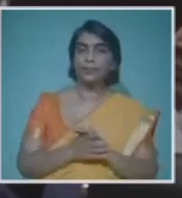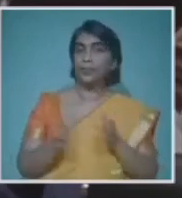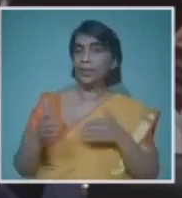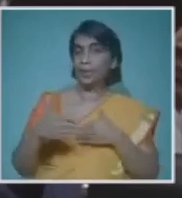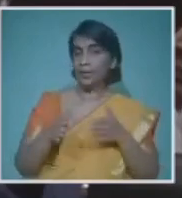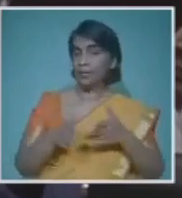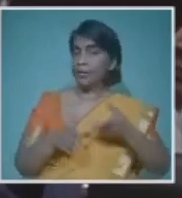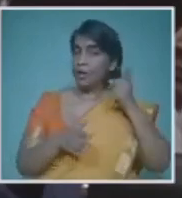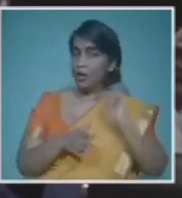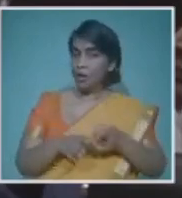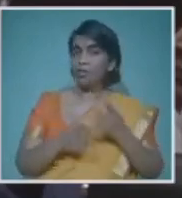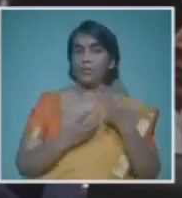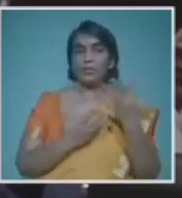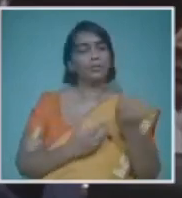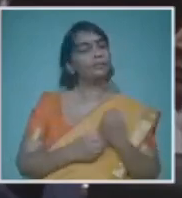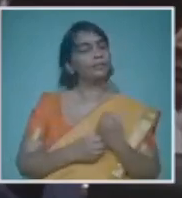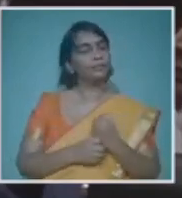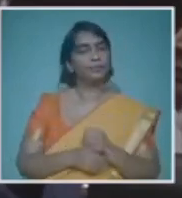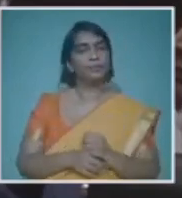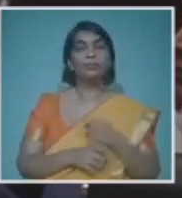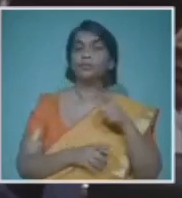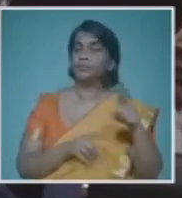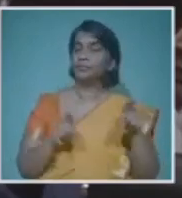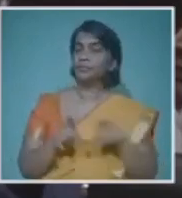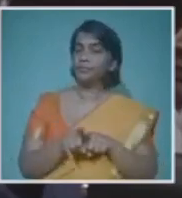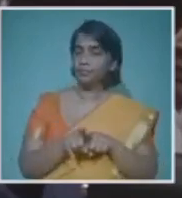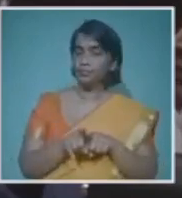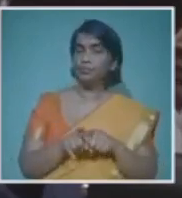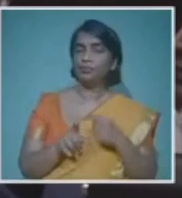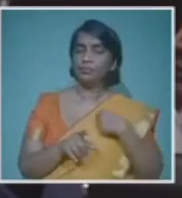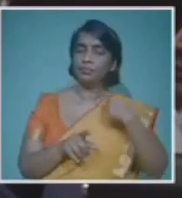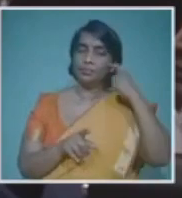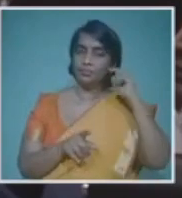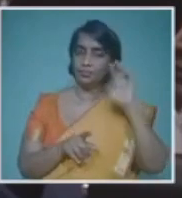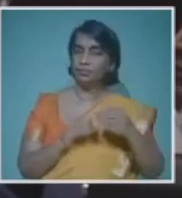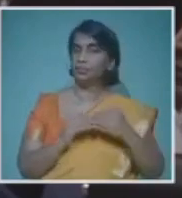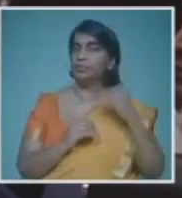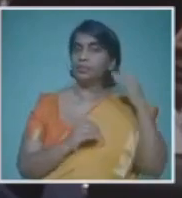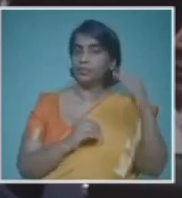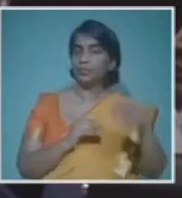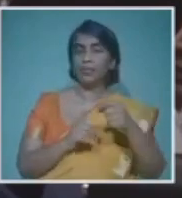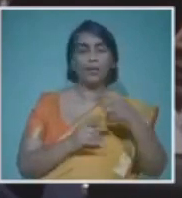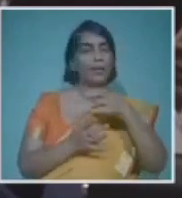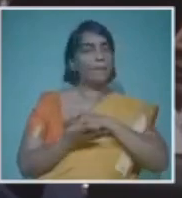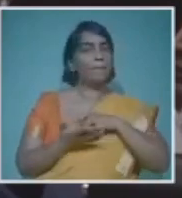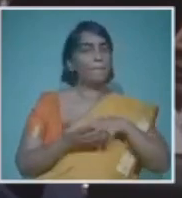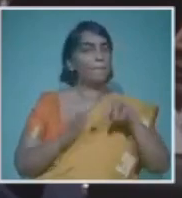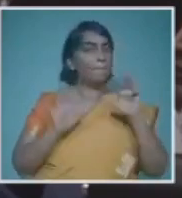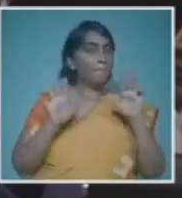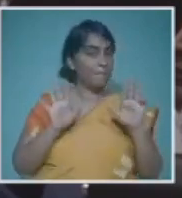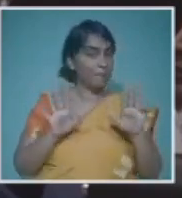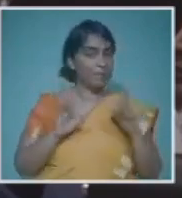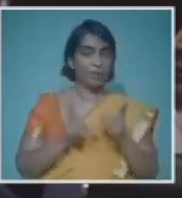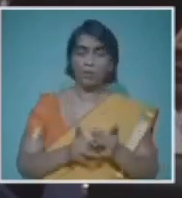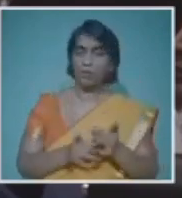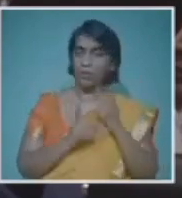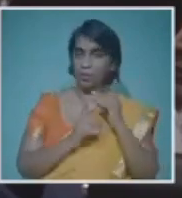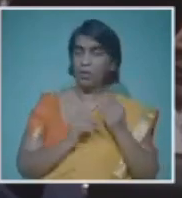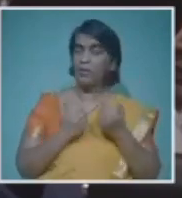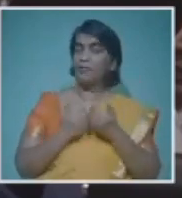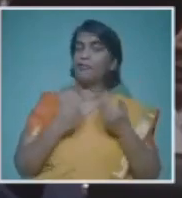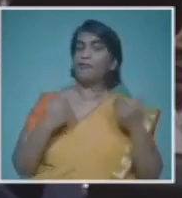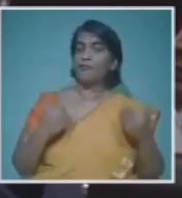කැබිනට් අනුමැතියක් ලබාගෙන. ඒ වගේම අපි බලාපොරොත්තු වෙනවා ඉදිරියේදී පළාත් 9ට අදාළව